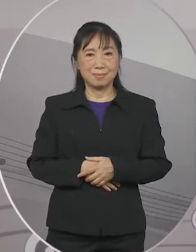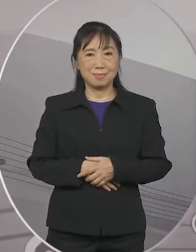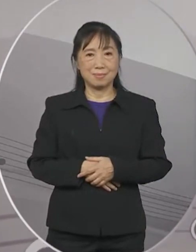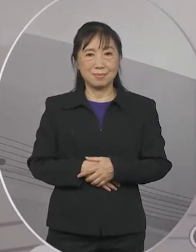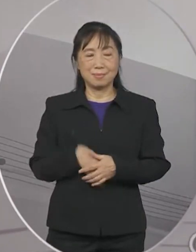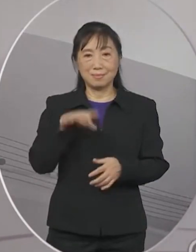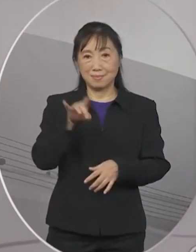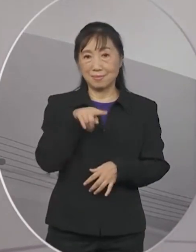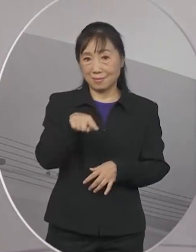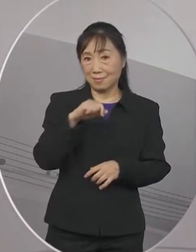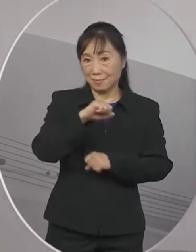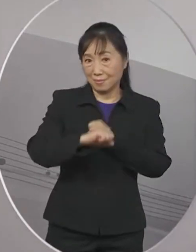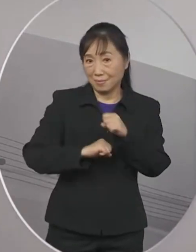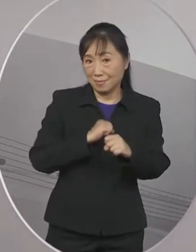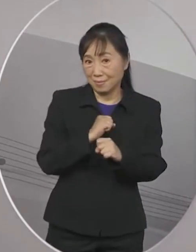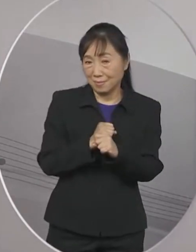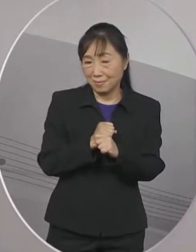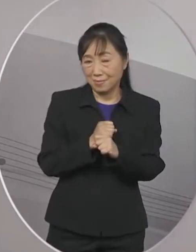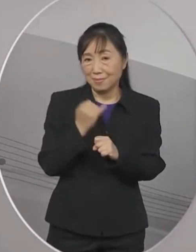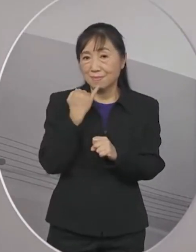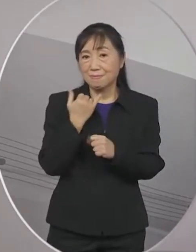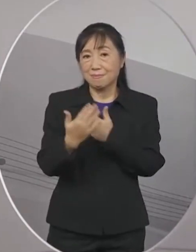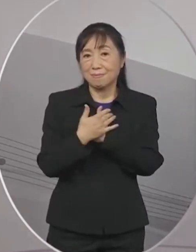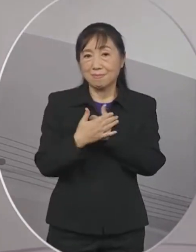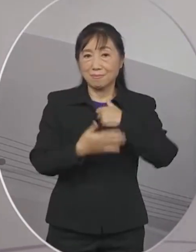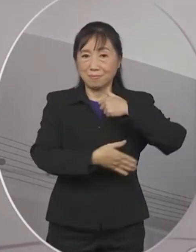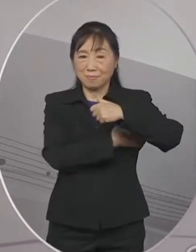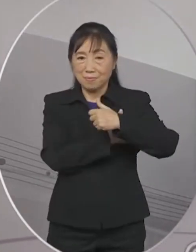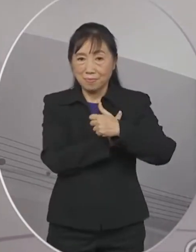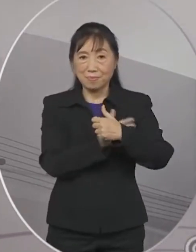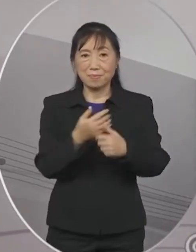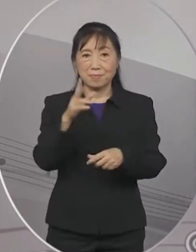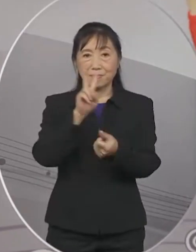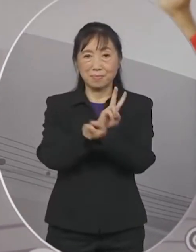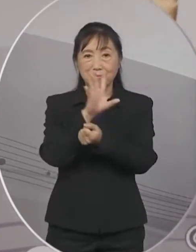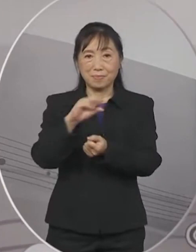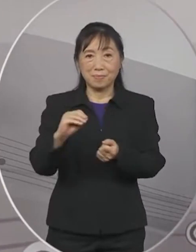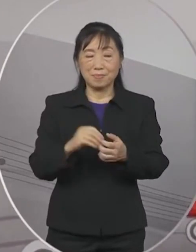透过这样子不断的运动到你的腋下淋巴，